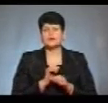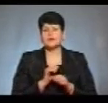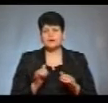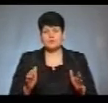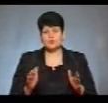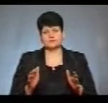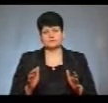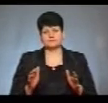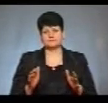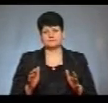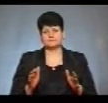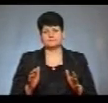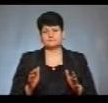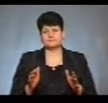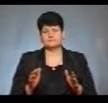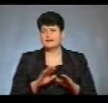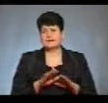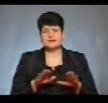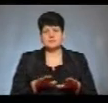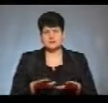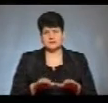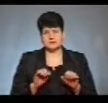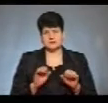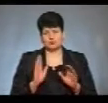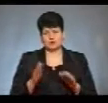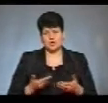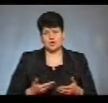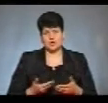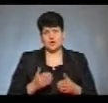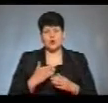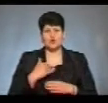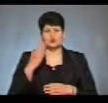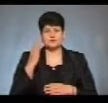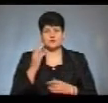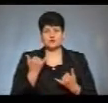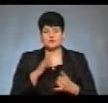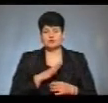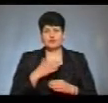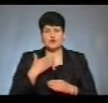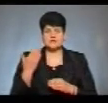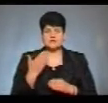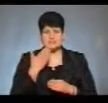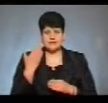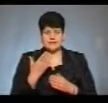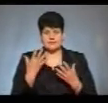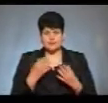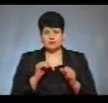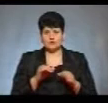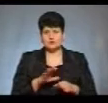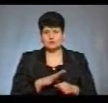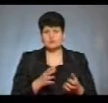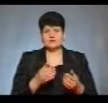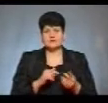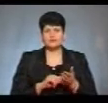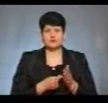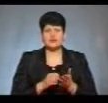хто, скажімо, не на місці проживання буде голосувати. Сьогодні був останній день, коли можна було десь взяти довідку в реєстрі